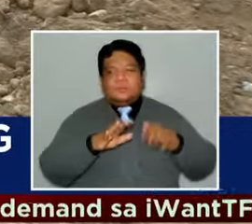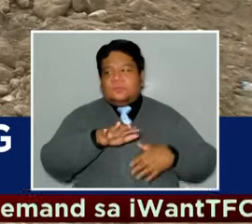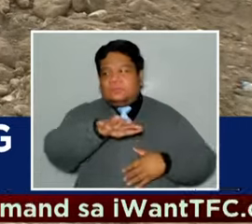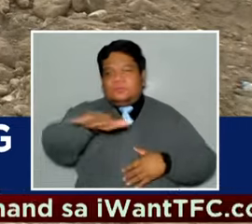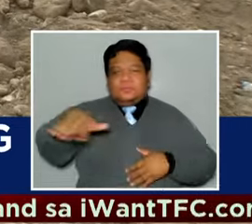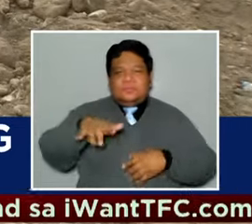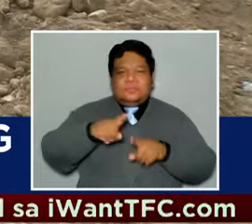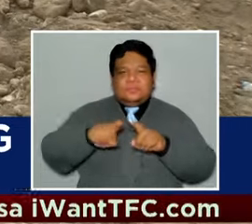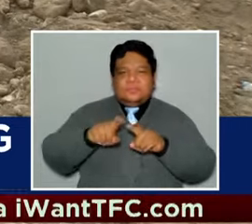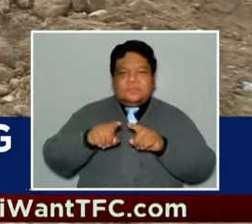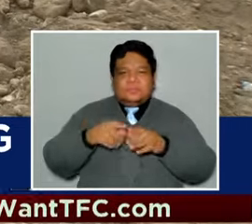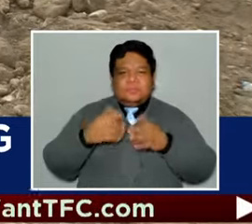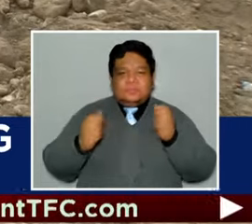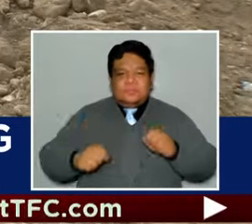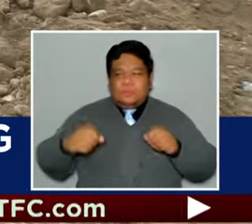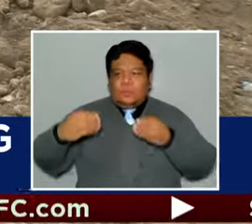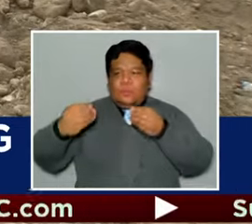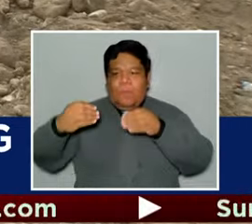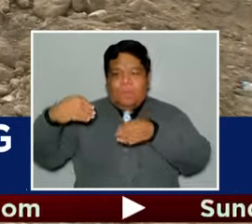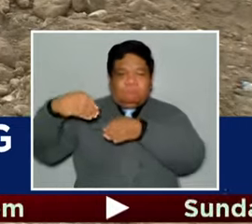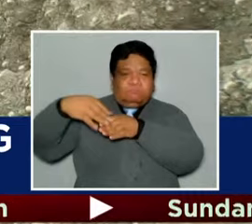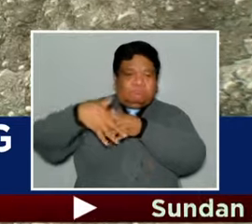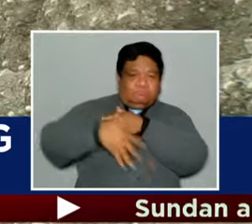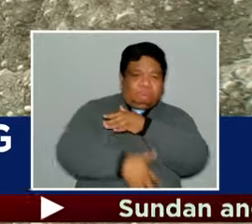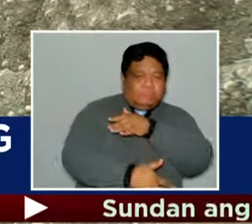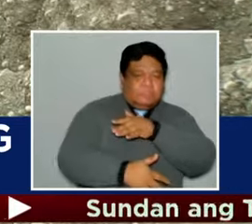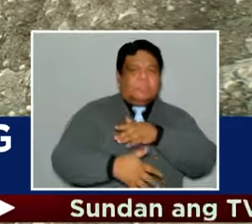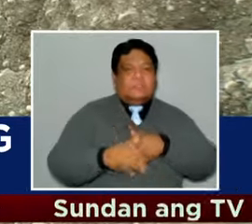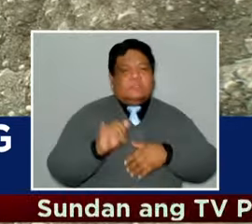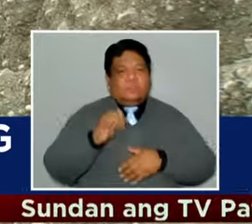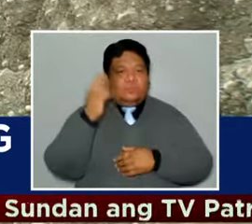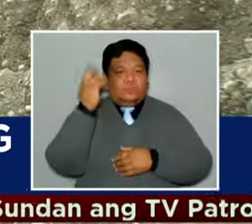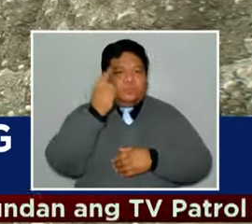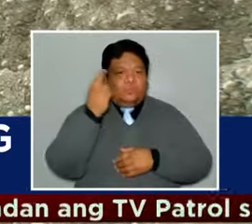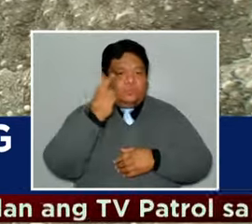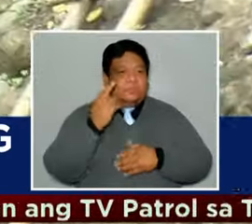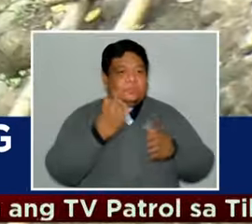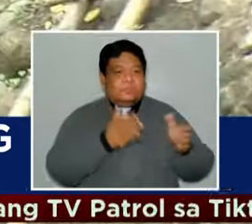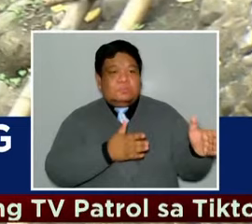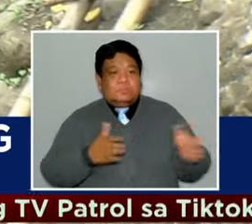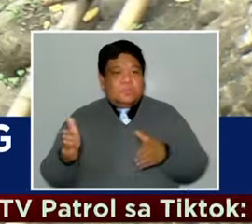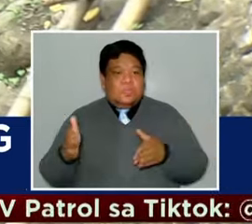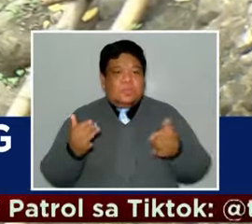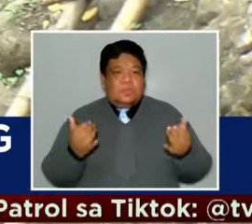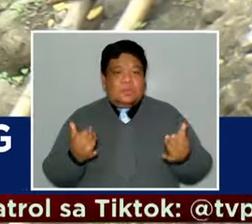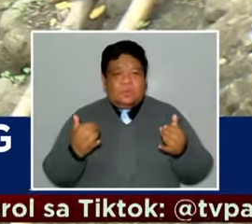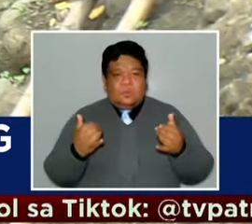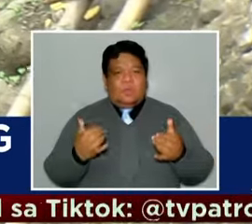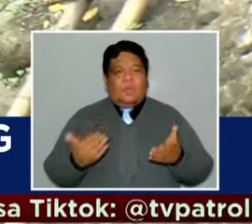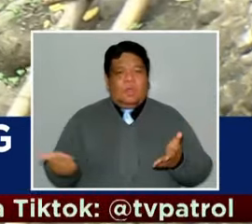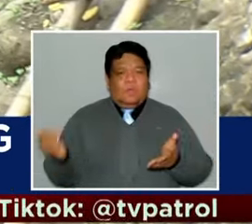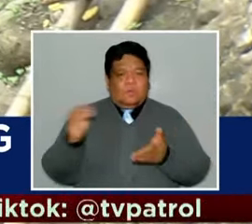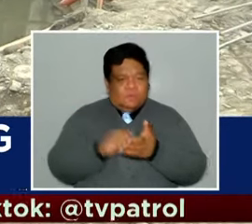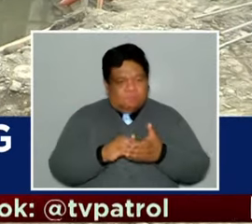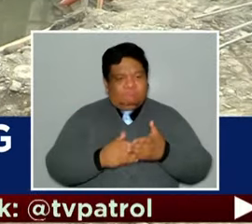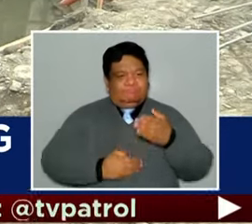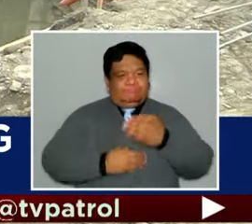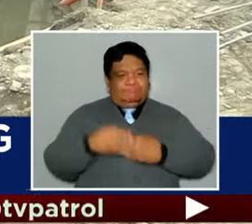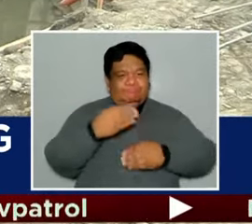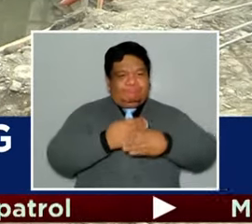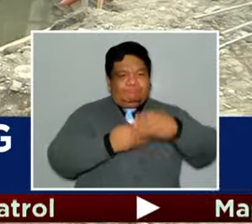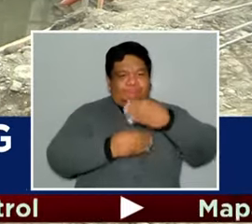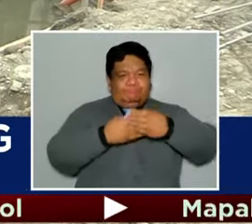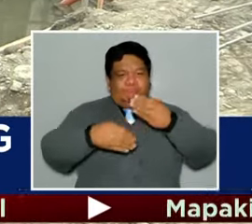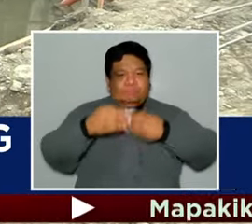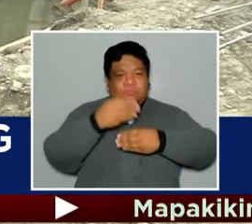maglang slide. Kaya ngayon po meron nga po kaming plano na magbuhos uli ngayon at nakapagbuhos na po kami sa puting